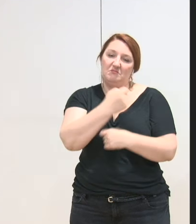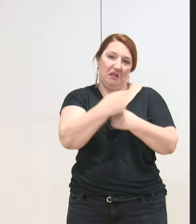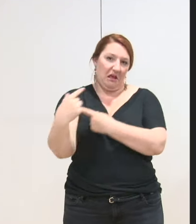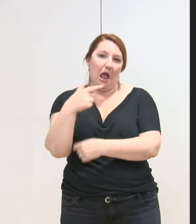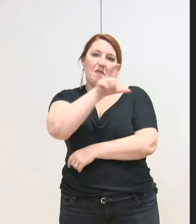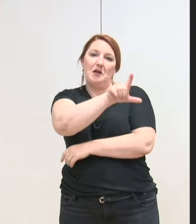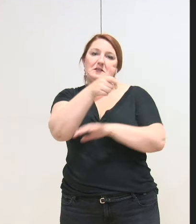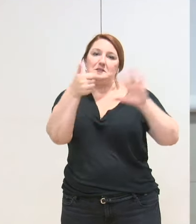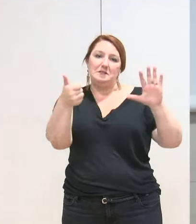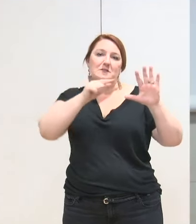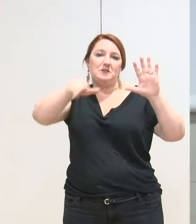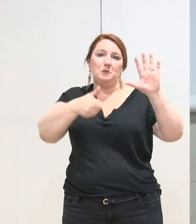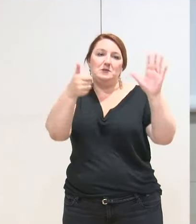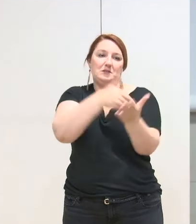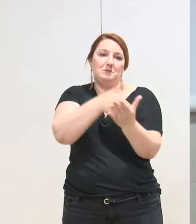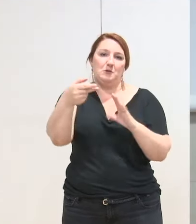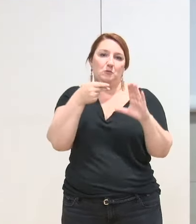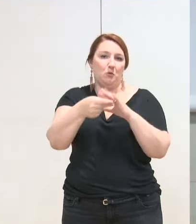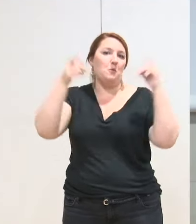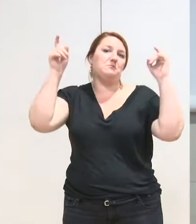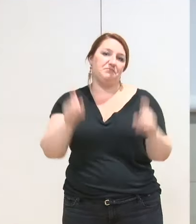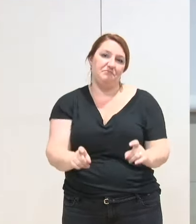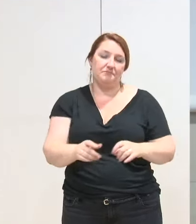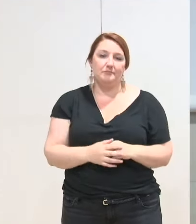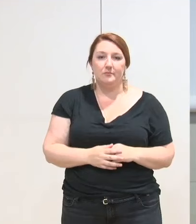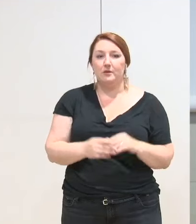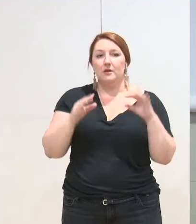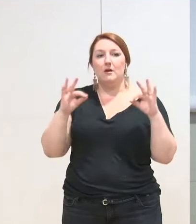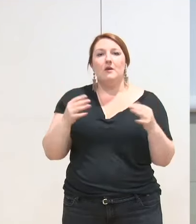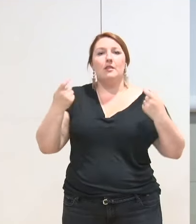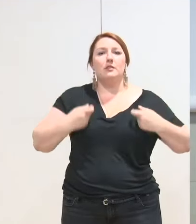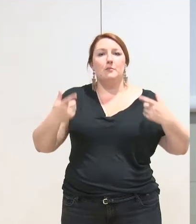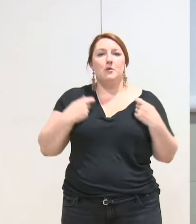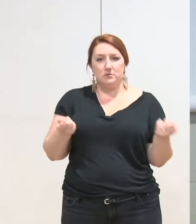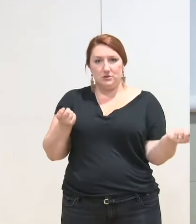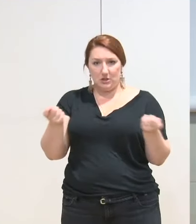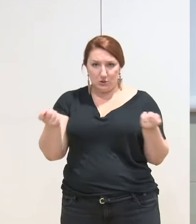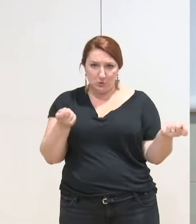millions d'euros concernant les dépenses de gestion